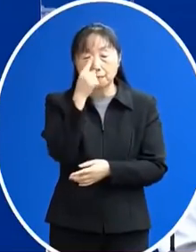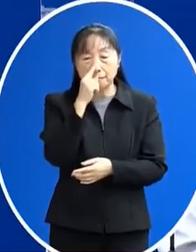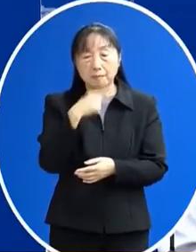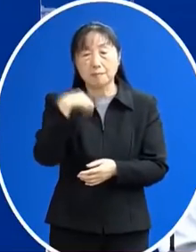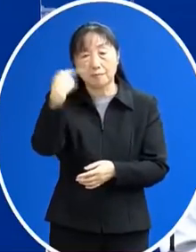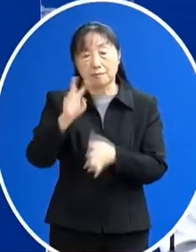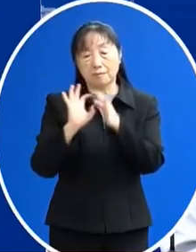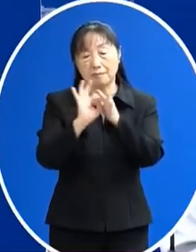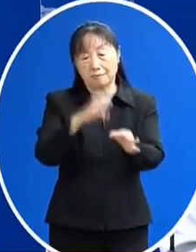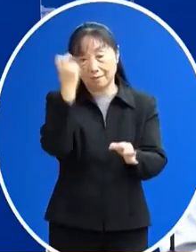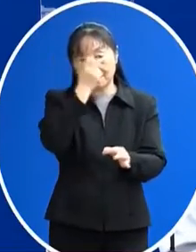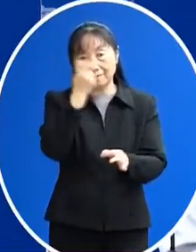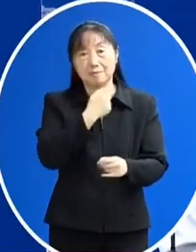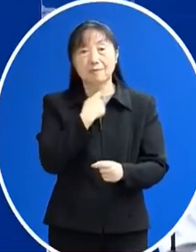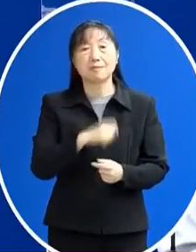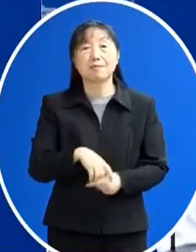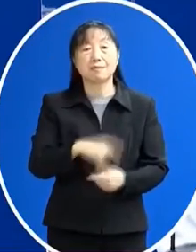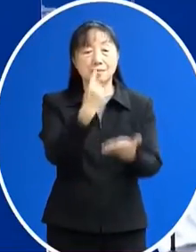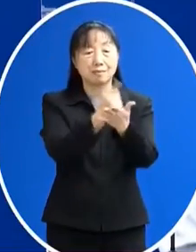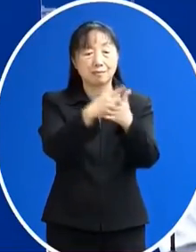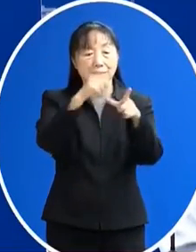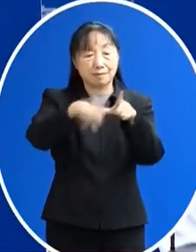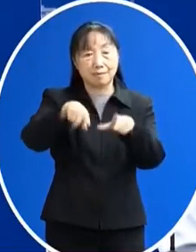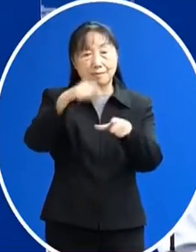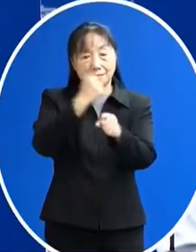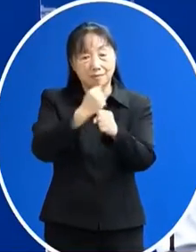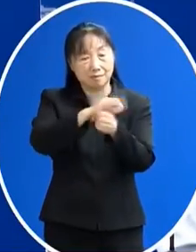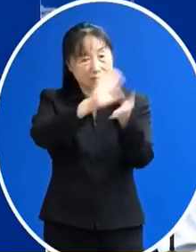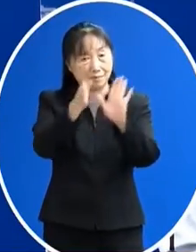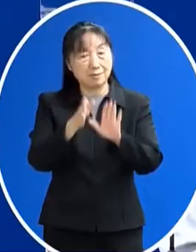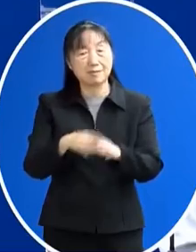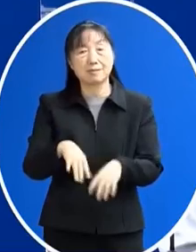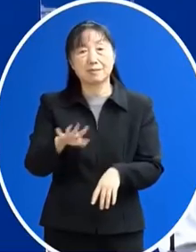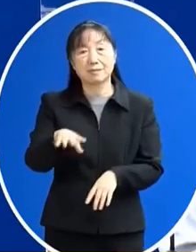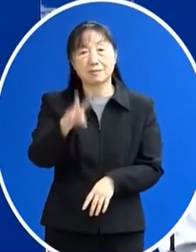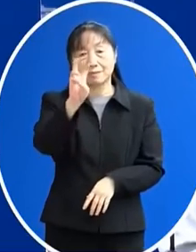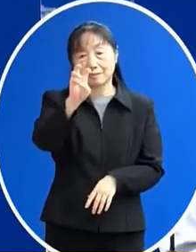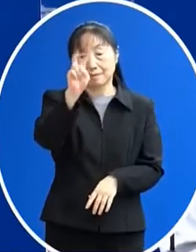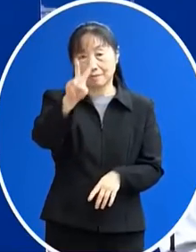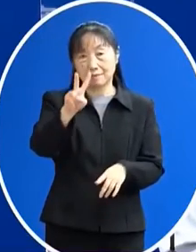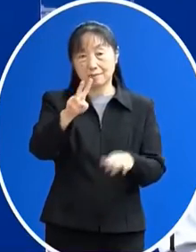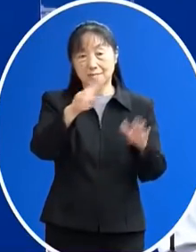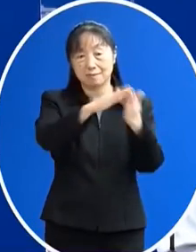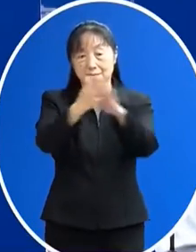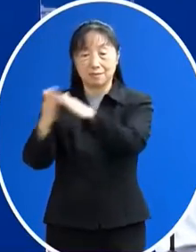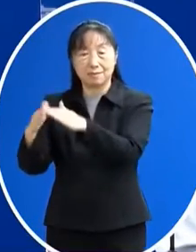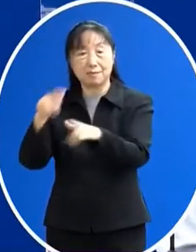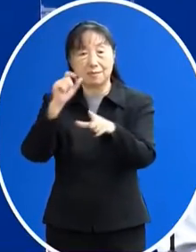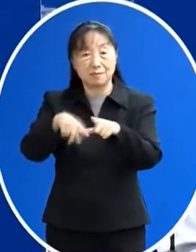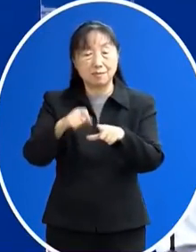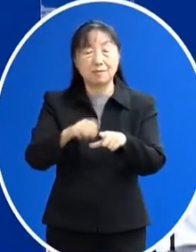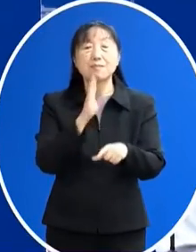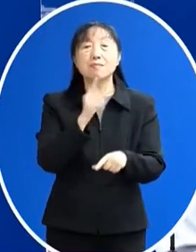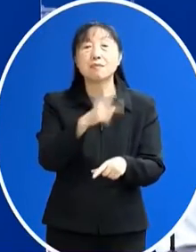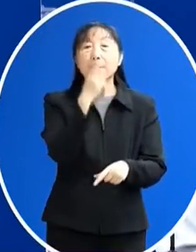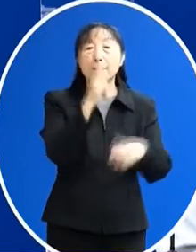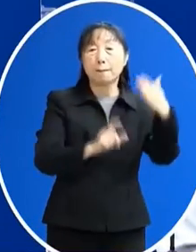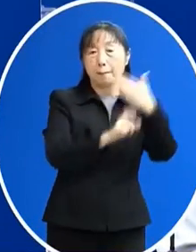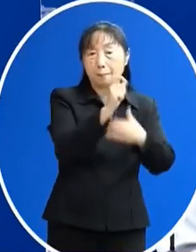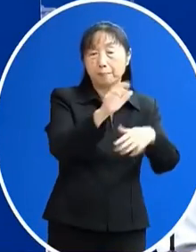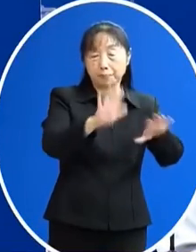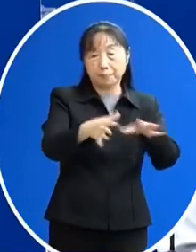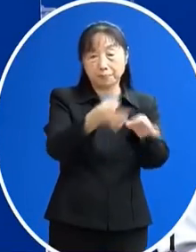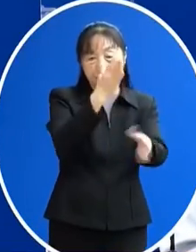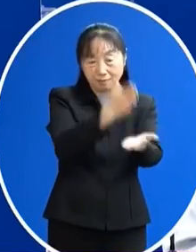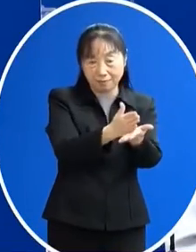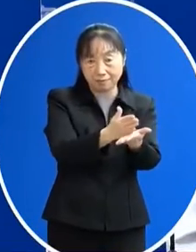那在公司各公司工作的状况方面，那这32家公司除了雅旭公司继续停工以外，